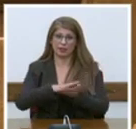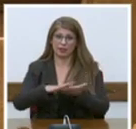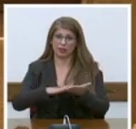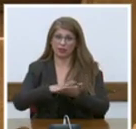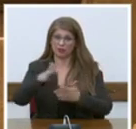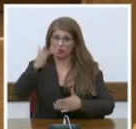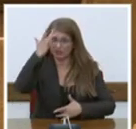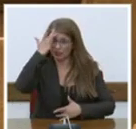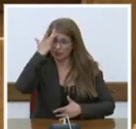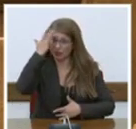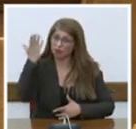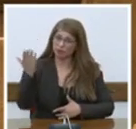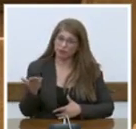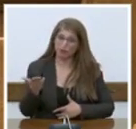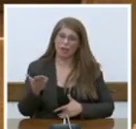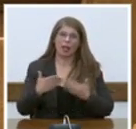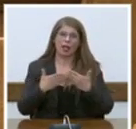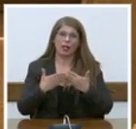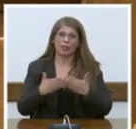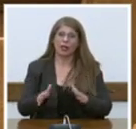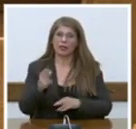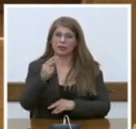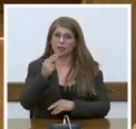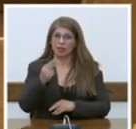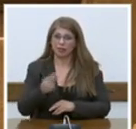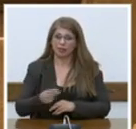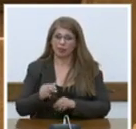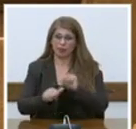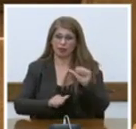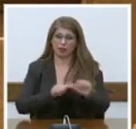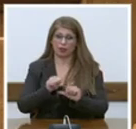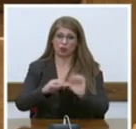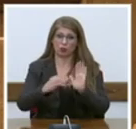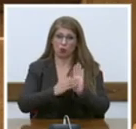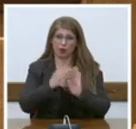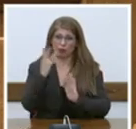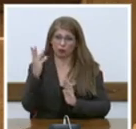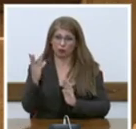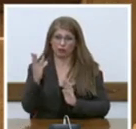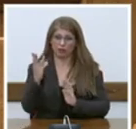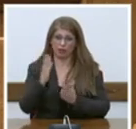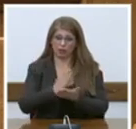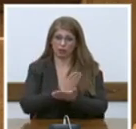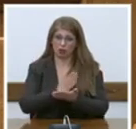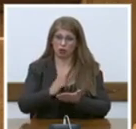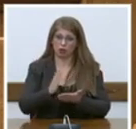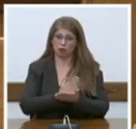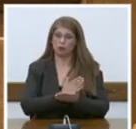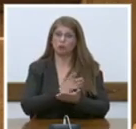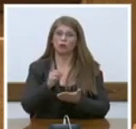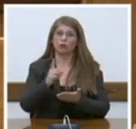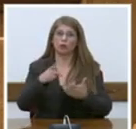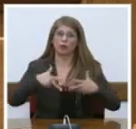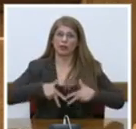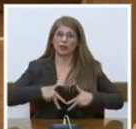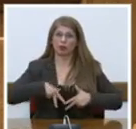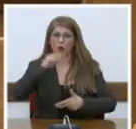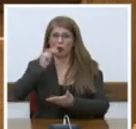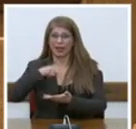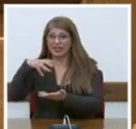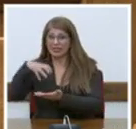συνείδησης. Θα ανοίξετε θέμα αναθεώρησης του άρθρου 3 περιχωρισμού κράτους και εκκλησίας για να γίνει το κράτος